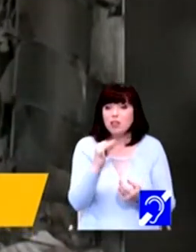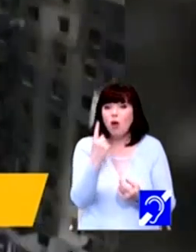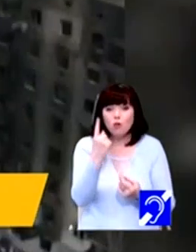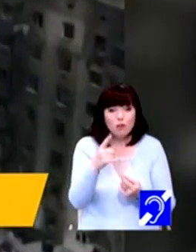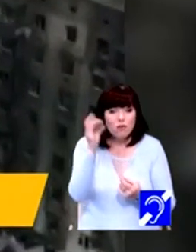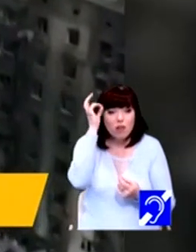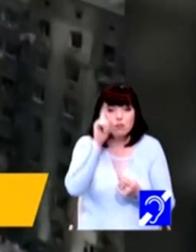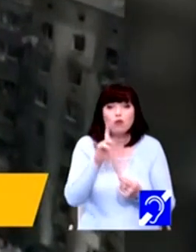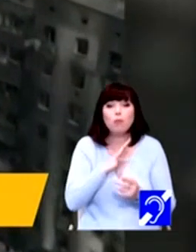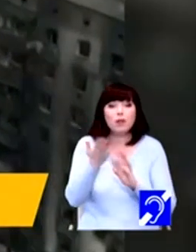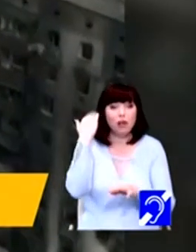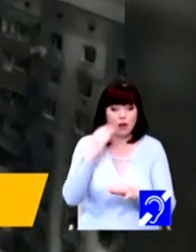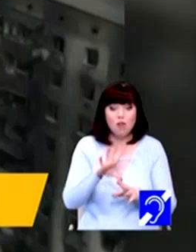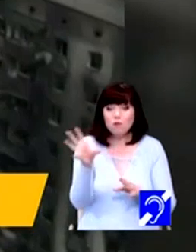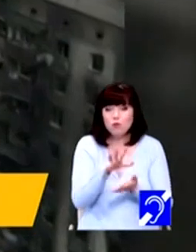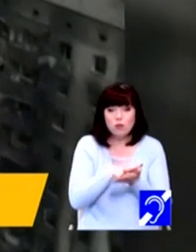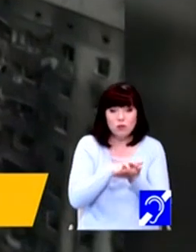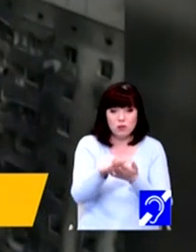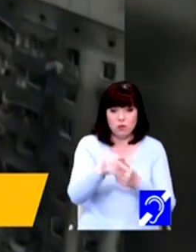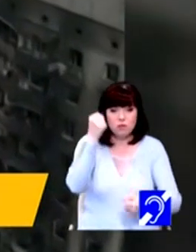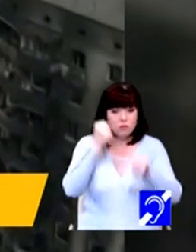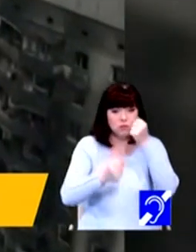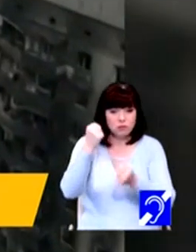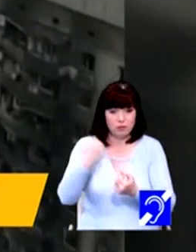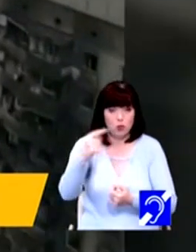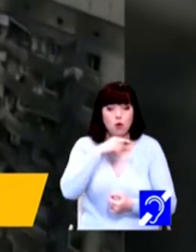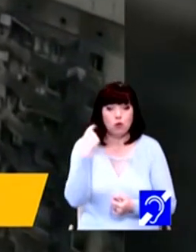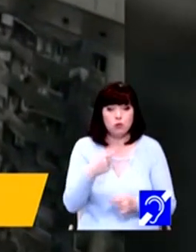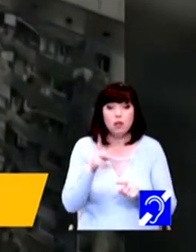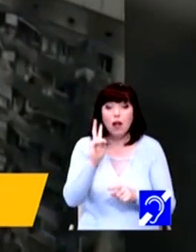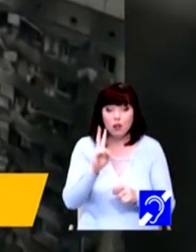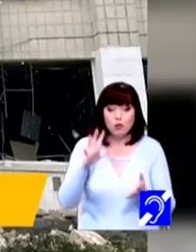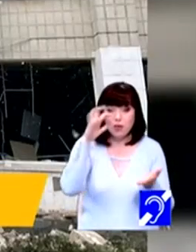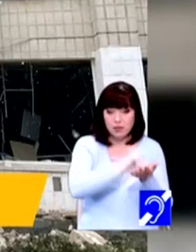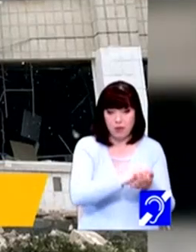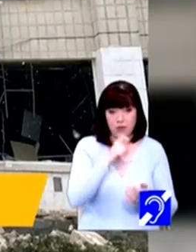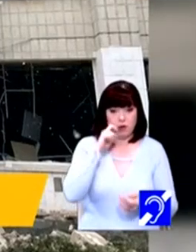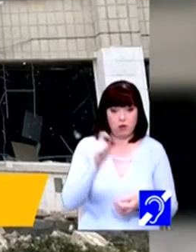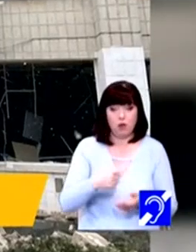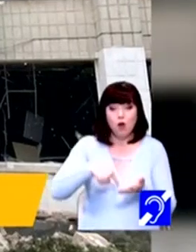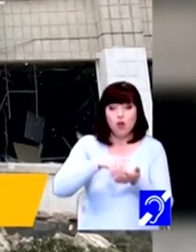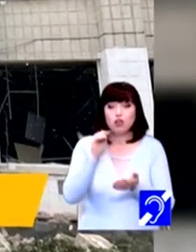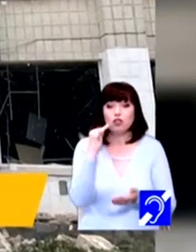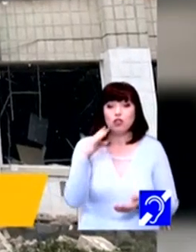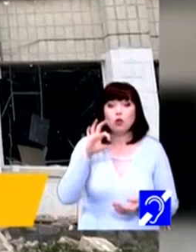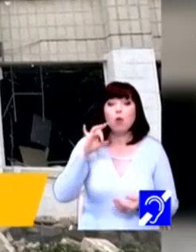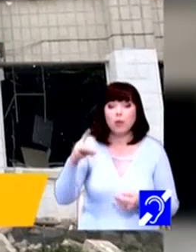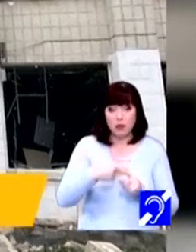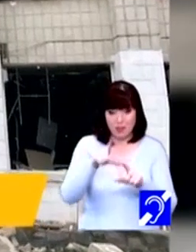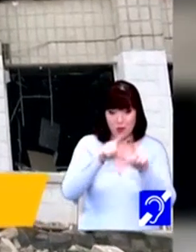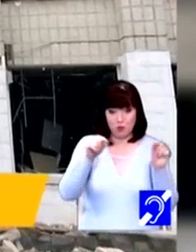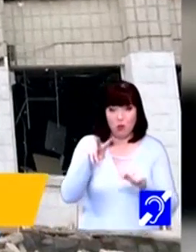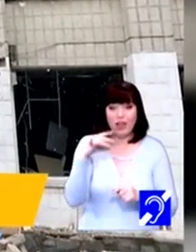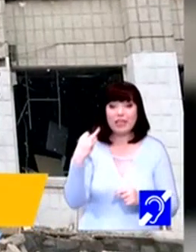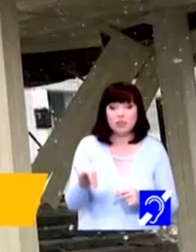viață aici, iar totul este distrus de bombele militarilor ruși care au invadat Ucraina. În orașul Jitomir, un liceu a fost distrus